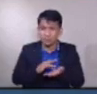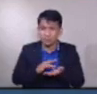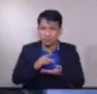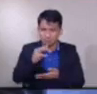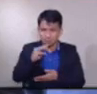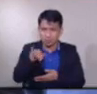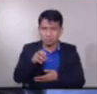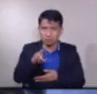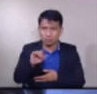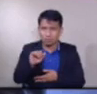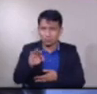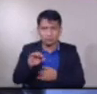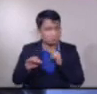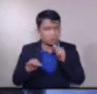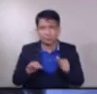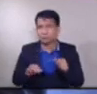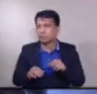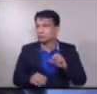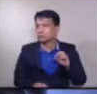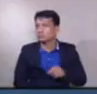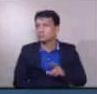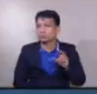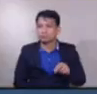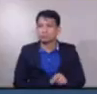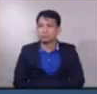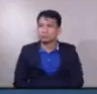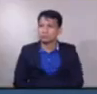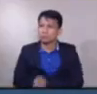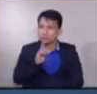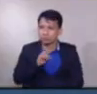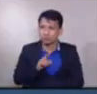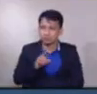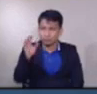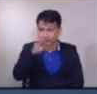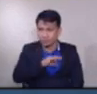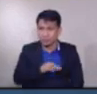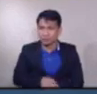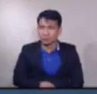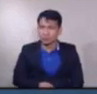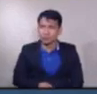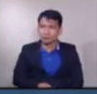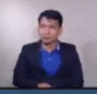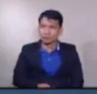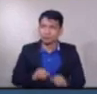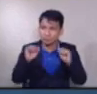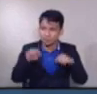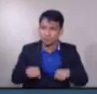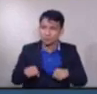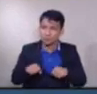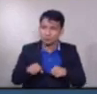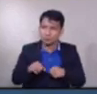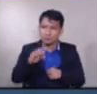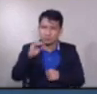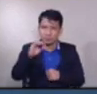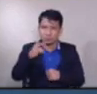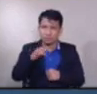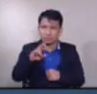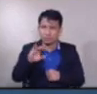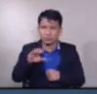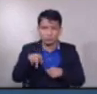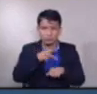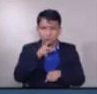marijuana? Hindi po. Totoo o fake news? Naghahari pa rin ang mga oligarch